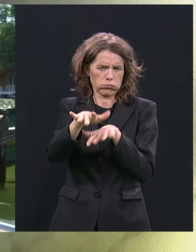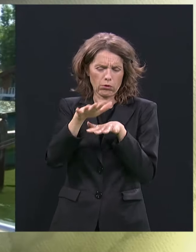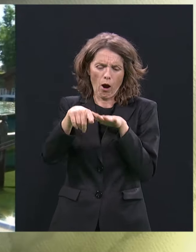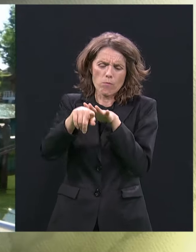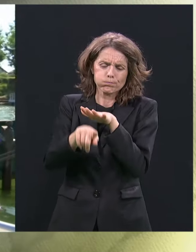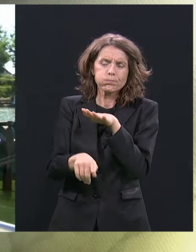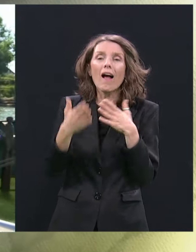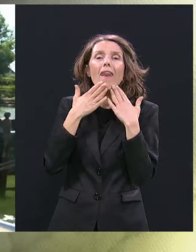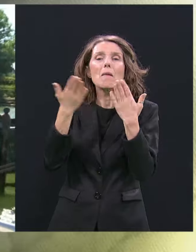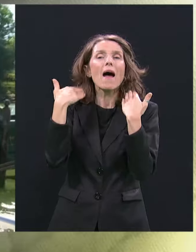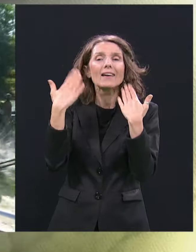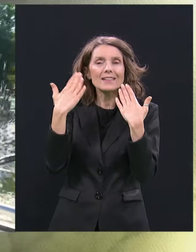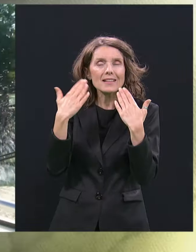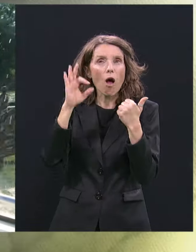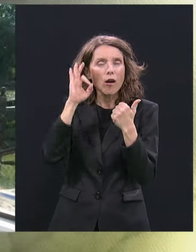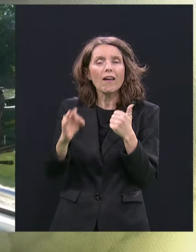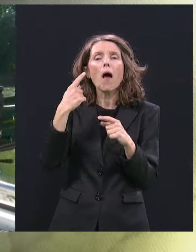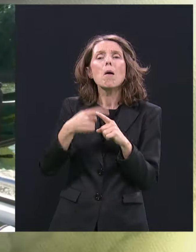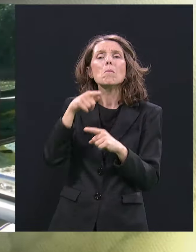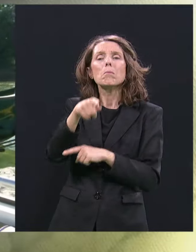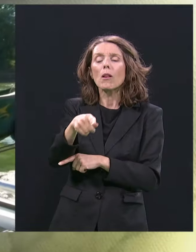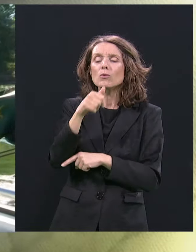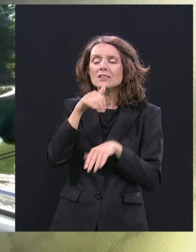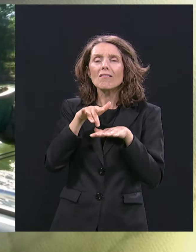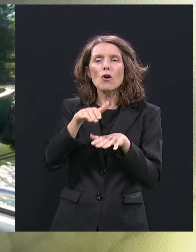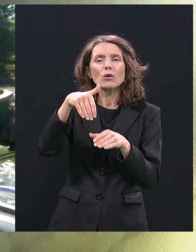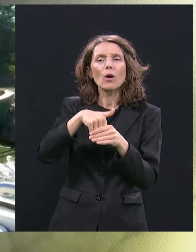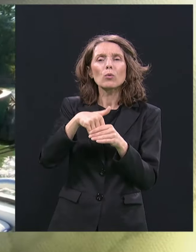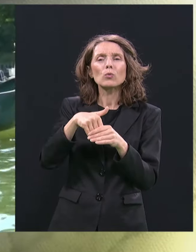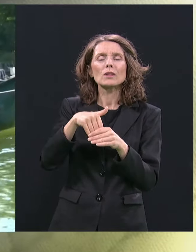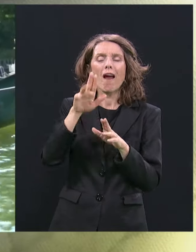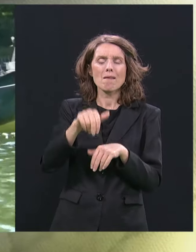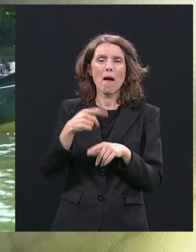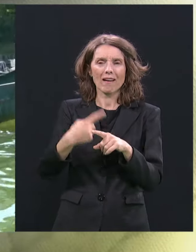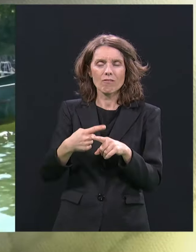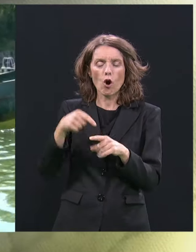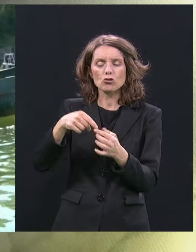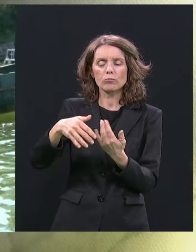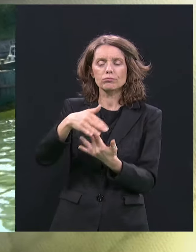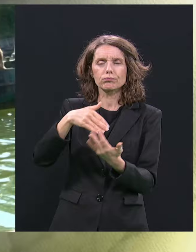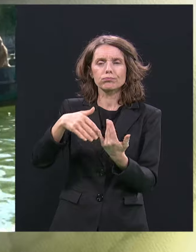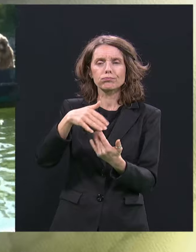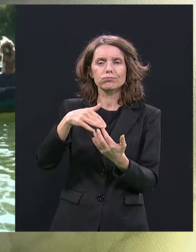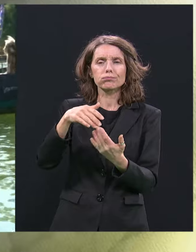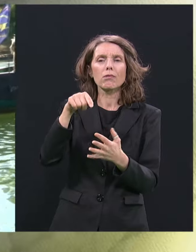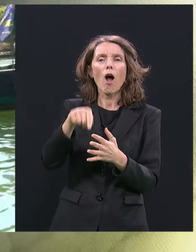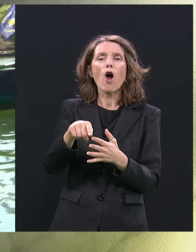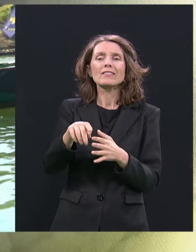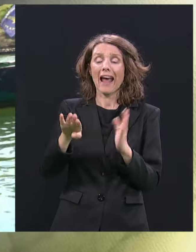rečnom dnu u sadejstvu sa gvožđem iz vode doprinosi da dođe